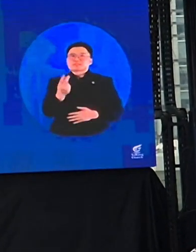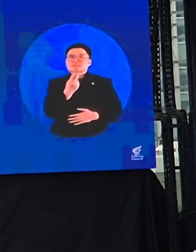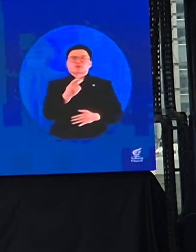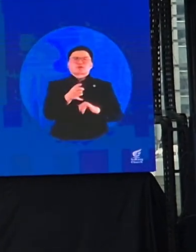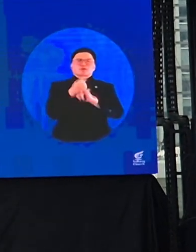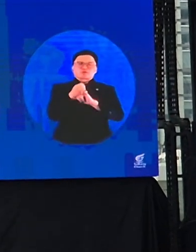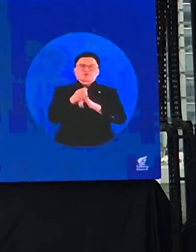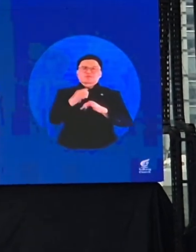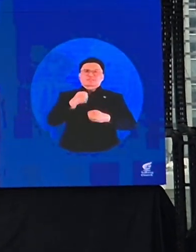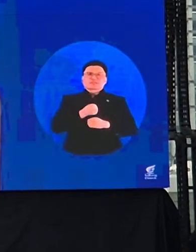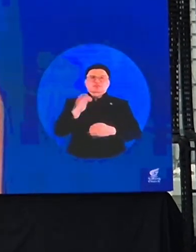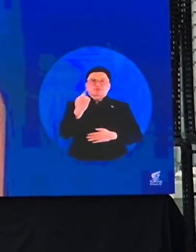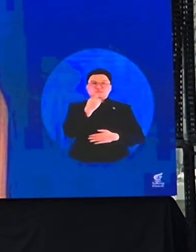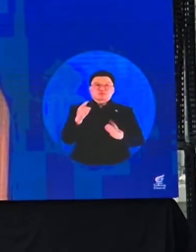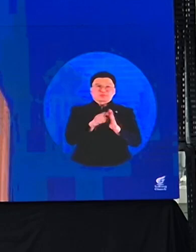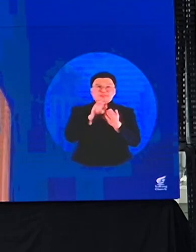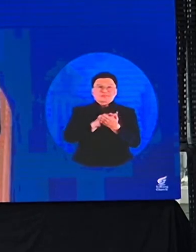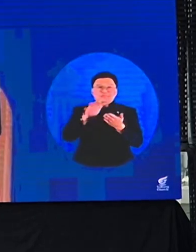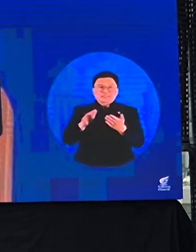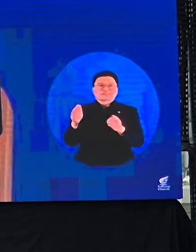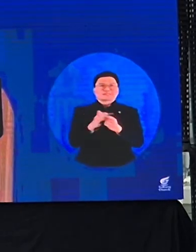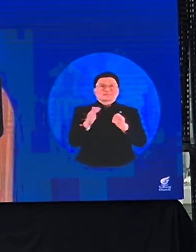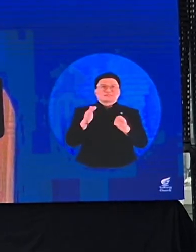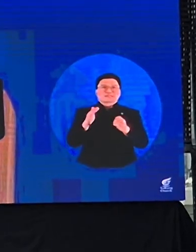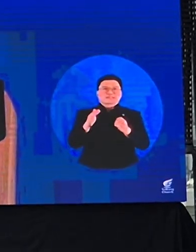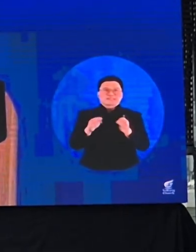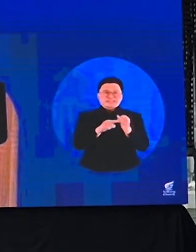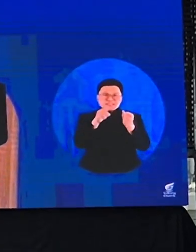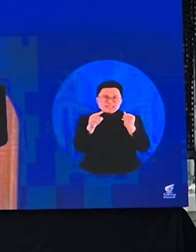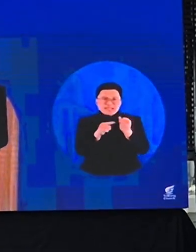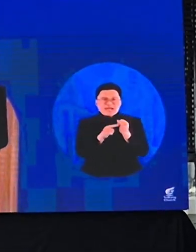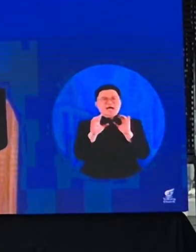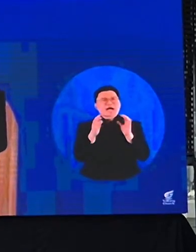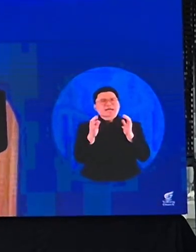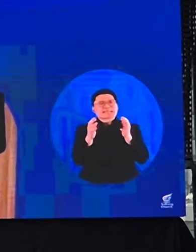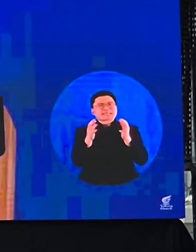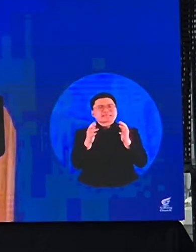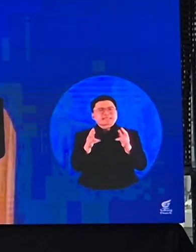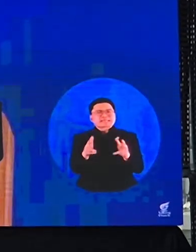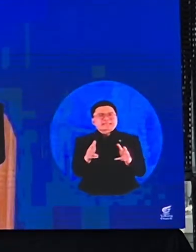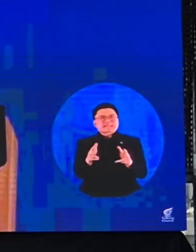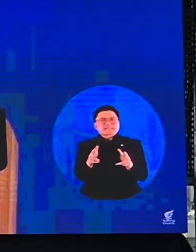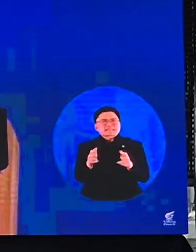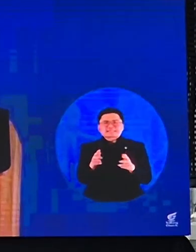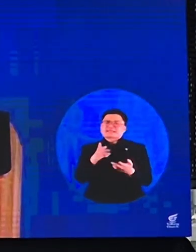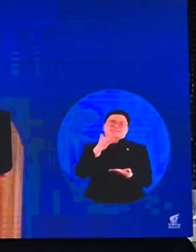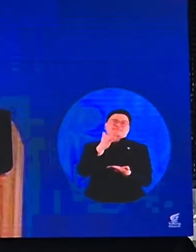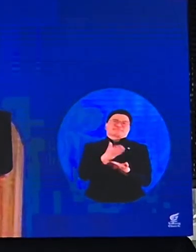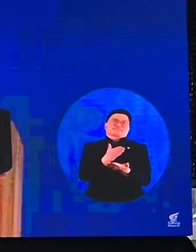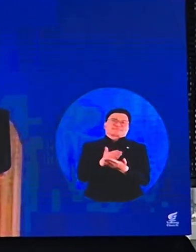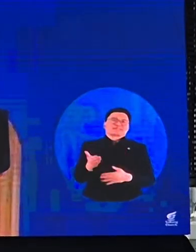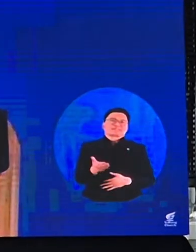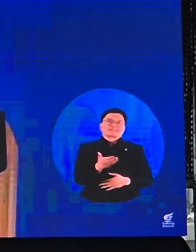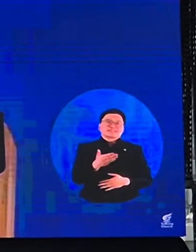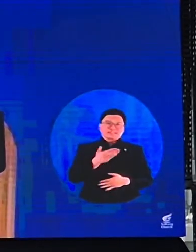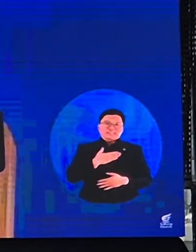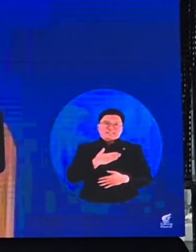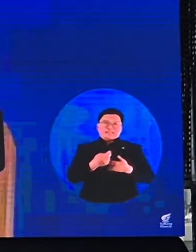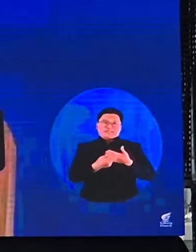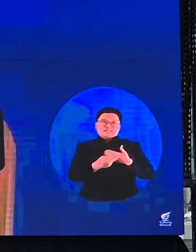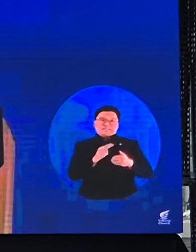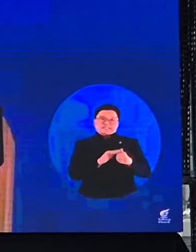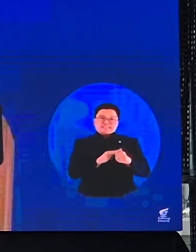반드시 지켜야 합니다. 그래서 태아를 낙태하면 안 됩니다. 남편은 회개하고